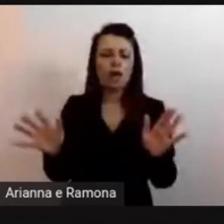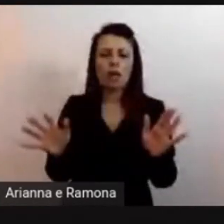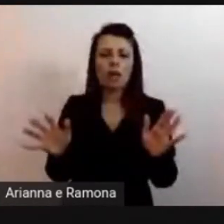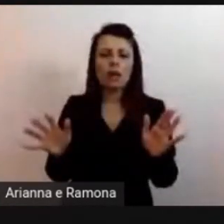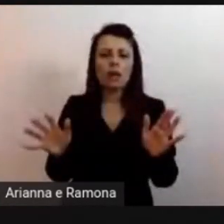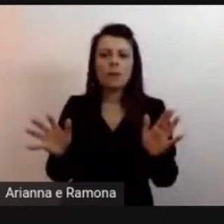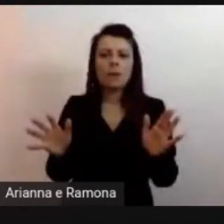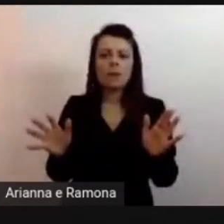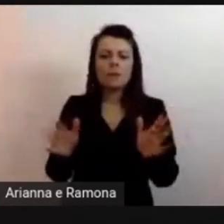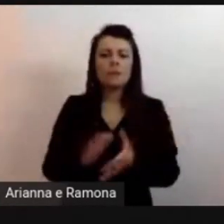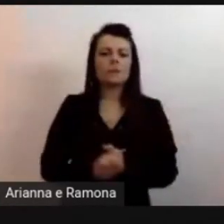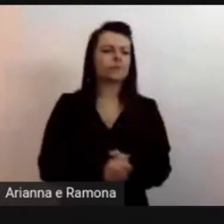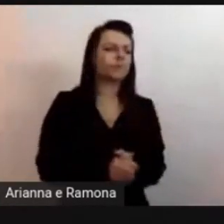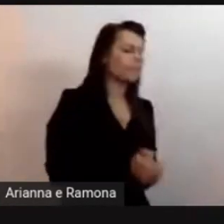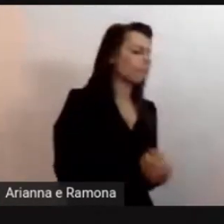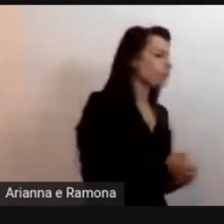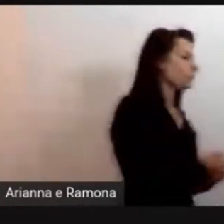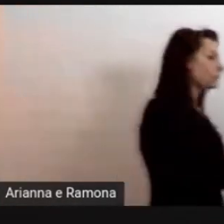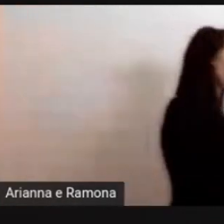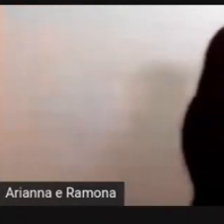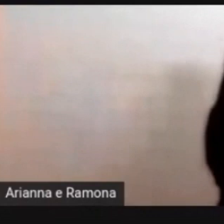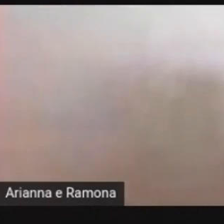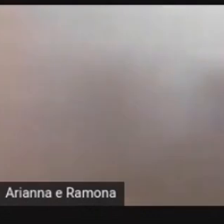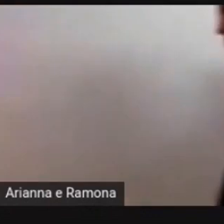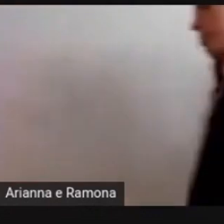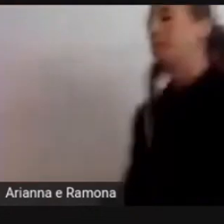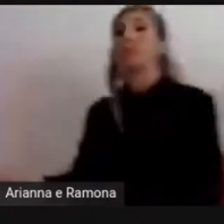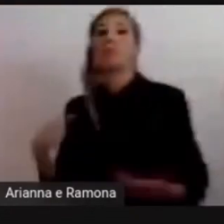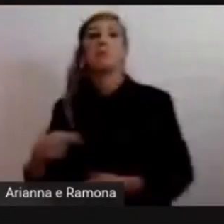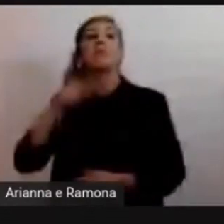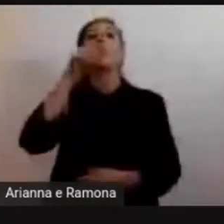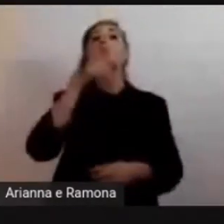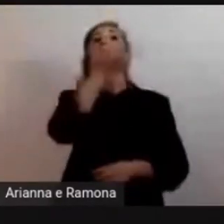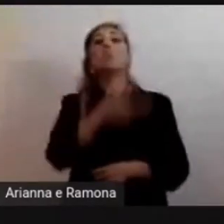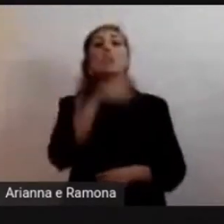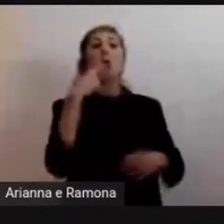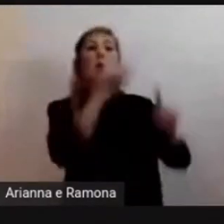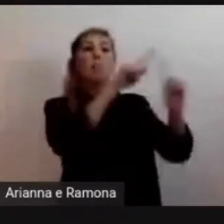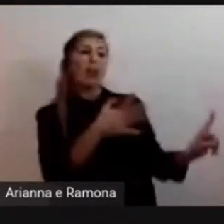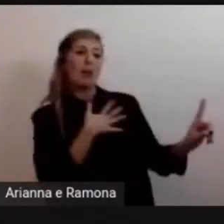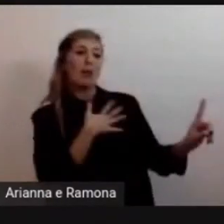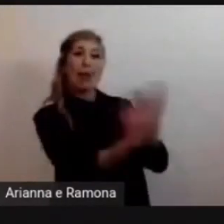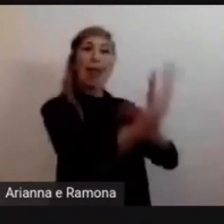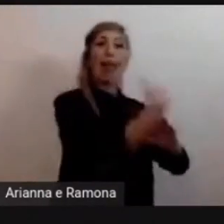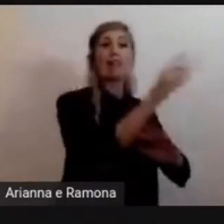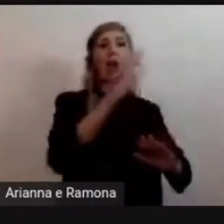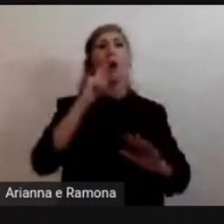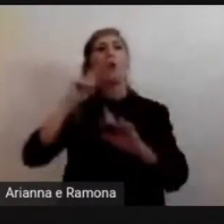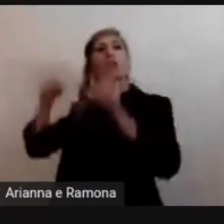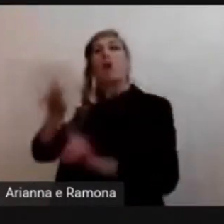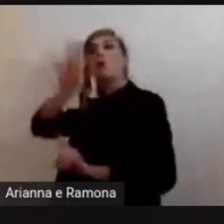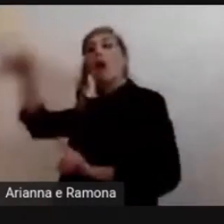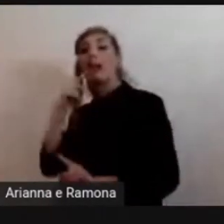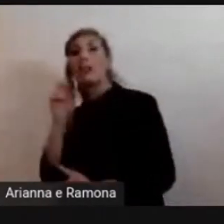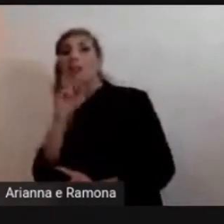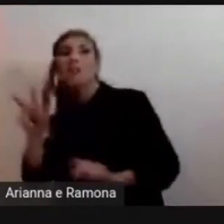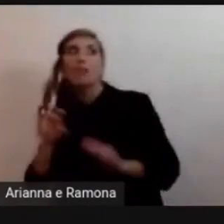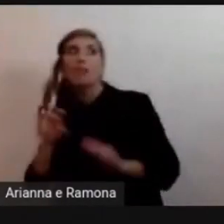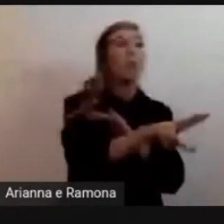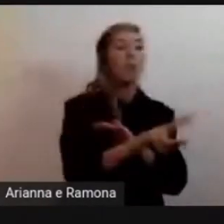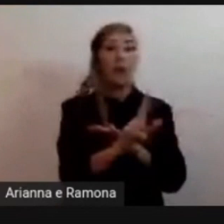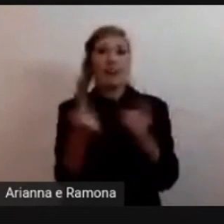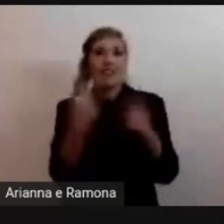far entrare nella propria bottega che chiede vetro oggi tutto si va dalla